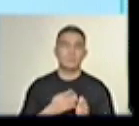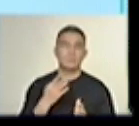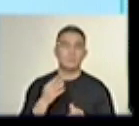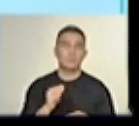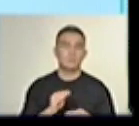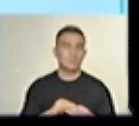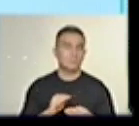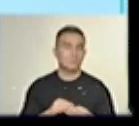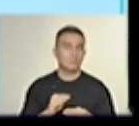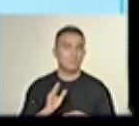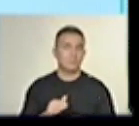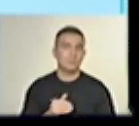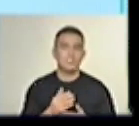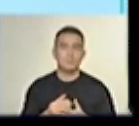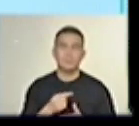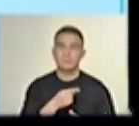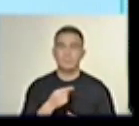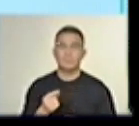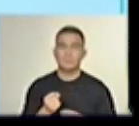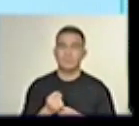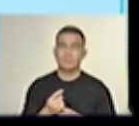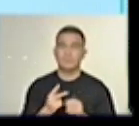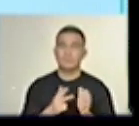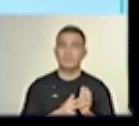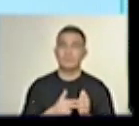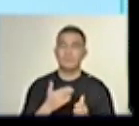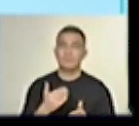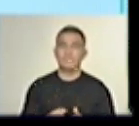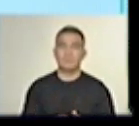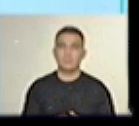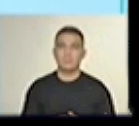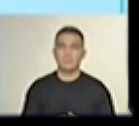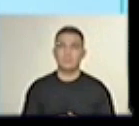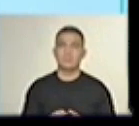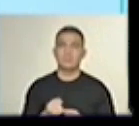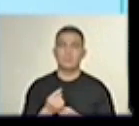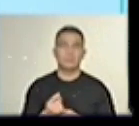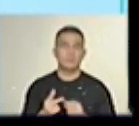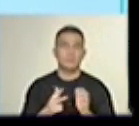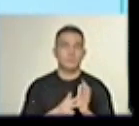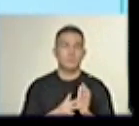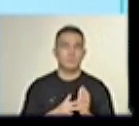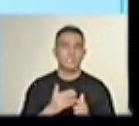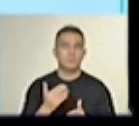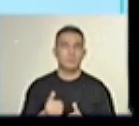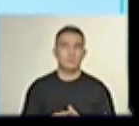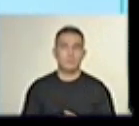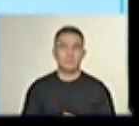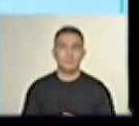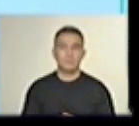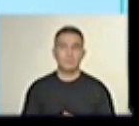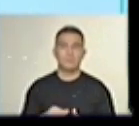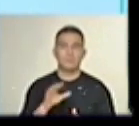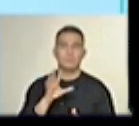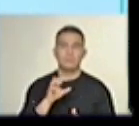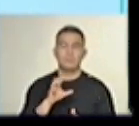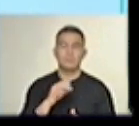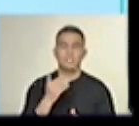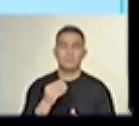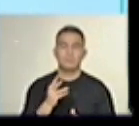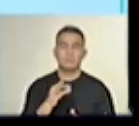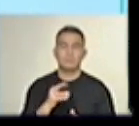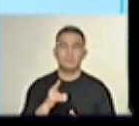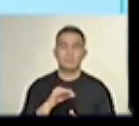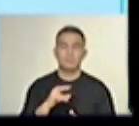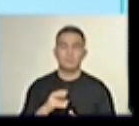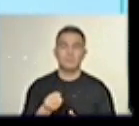ga. Minus 11 dan 8 ning modulichi? 11 dan 8 ga. 500 ning moduli